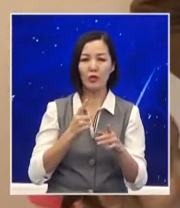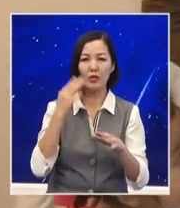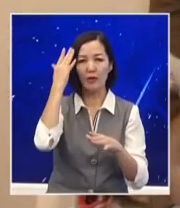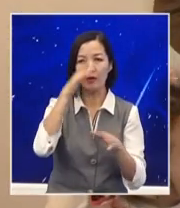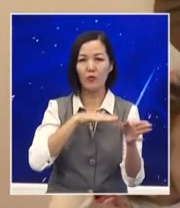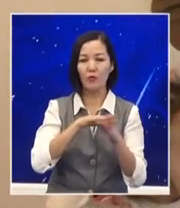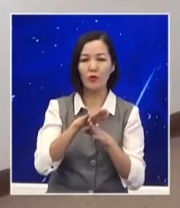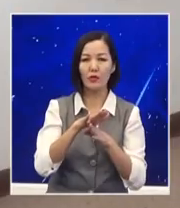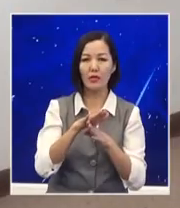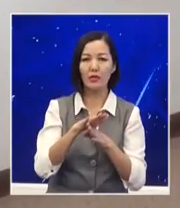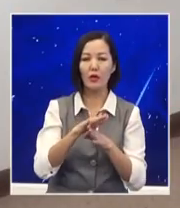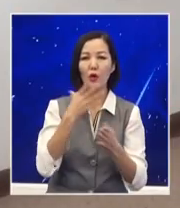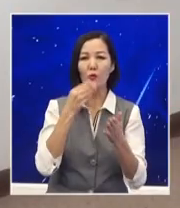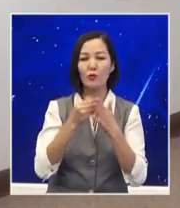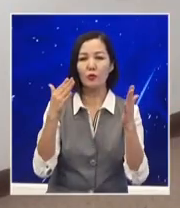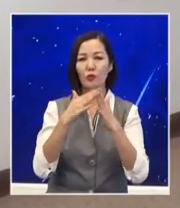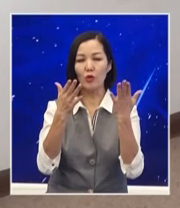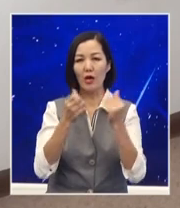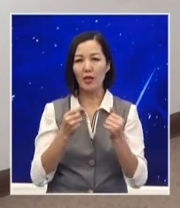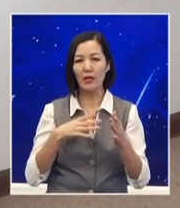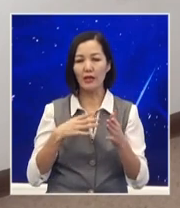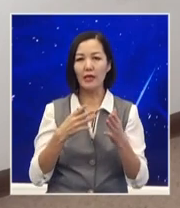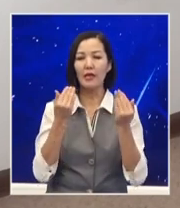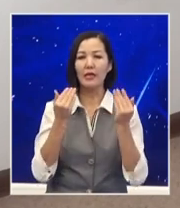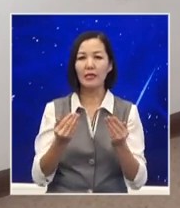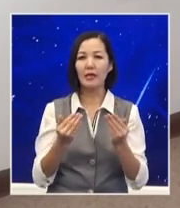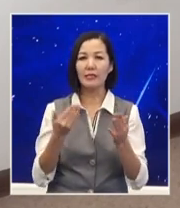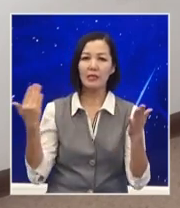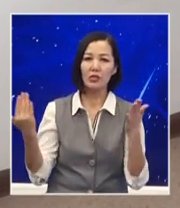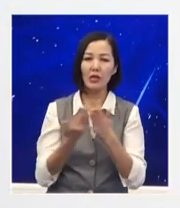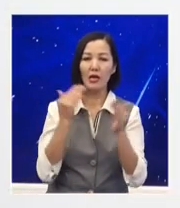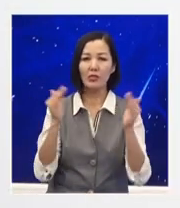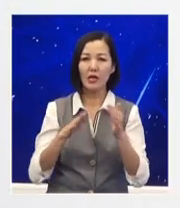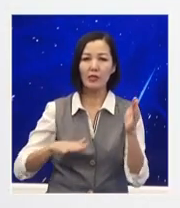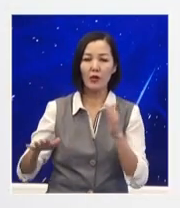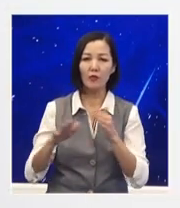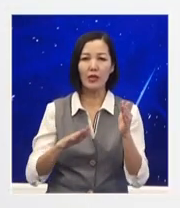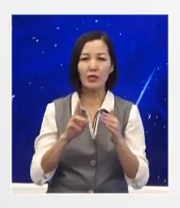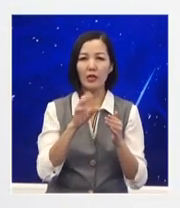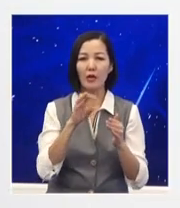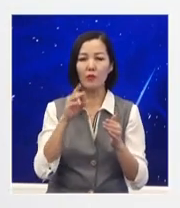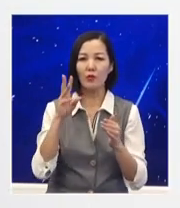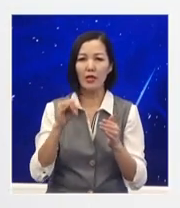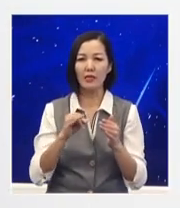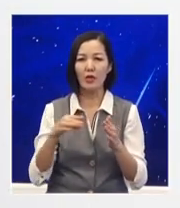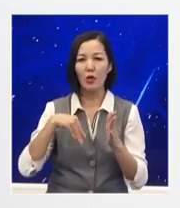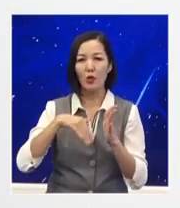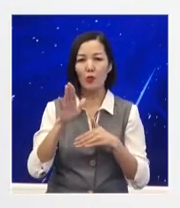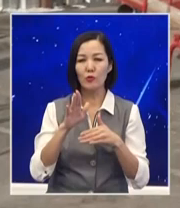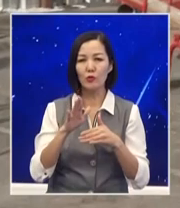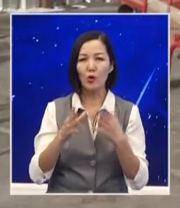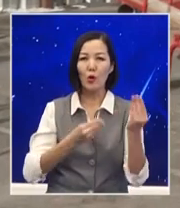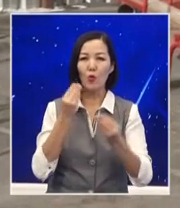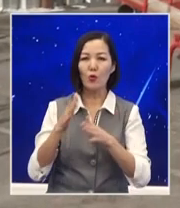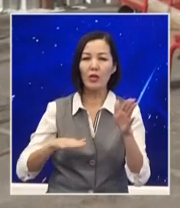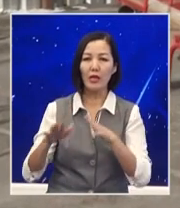орындалды. Жеке үйлі болды, қуанышты. Оның айтуынша, жаңа шағын ауданның коммуналдық инженерлік желілері сапалы, тіпті ойын